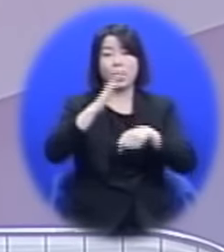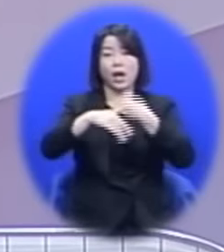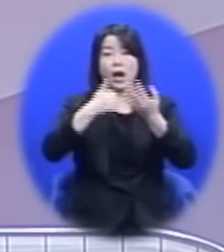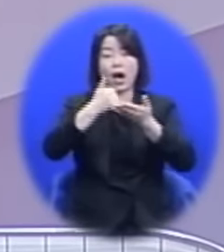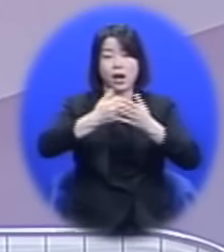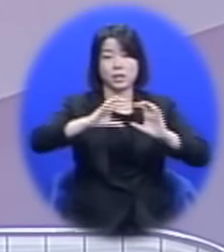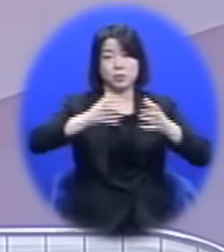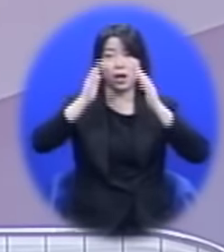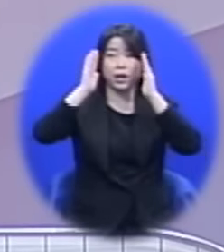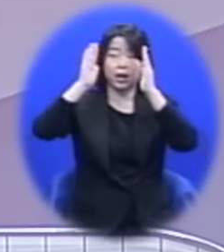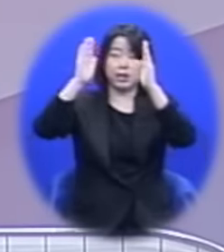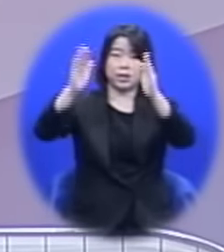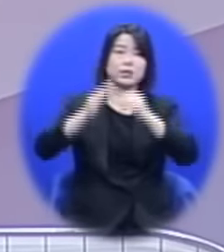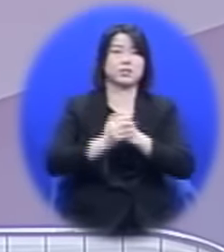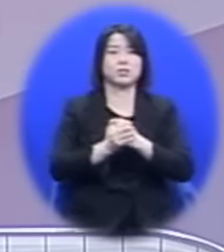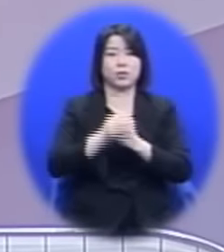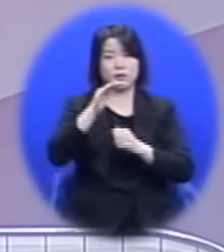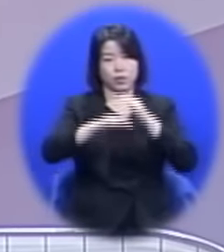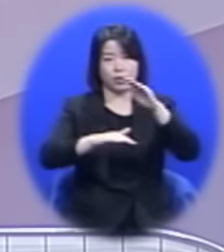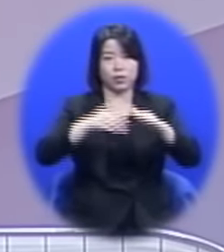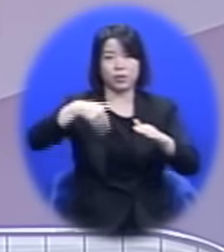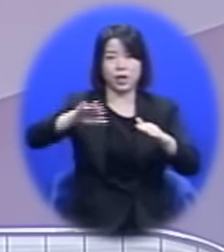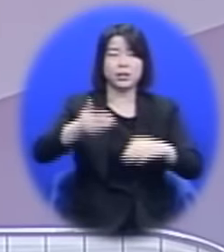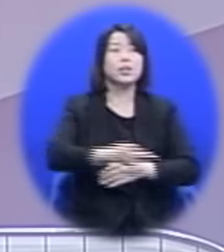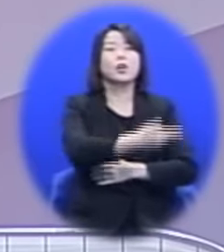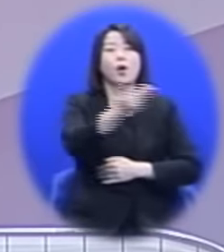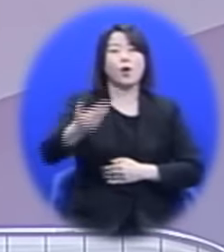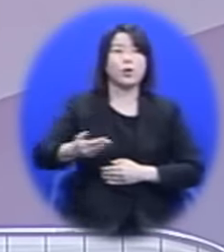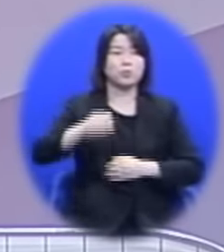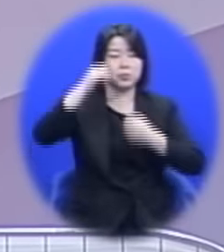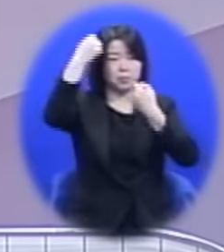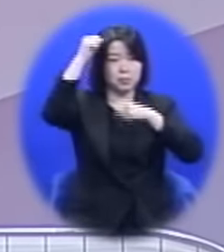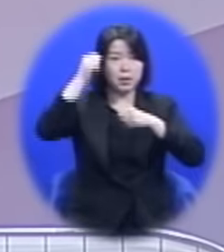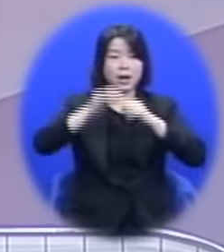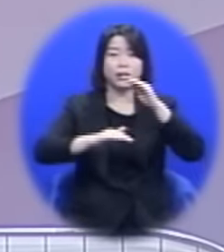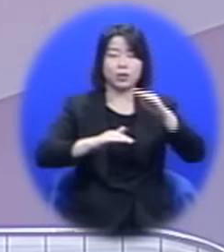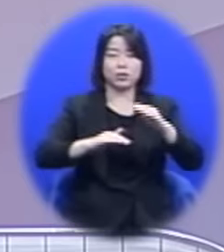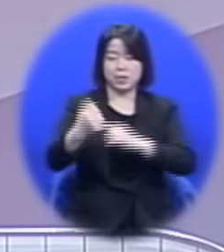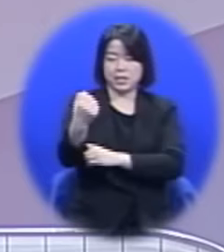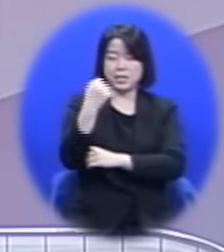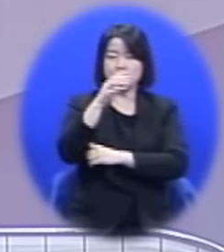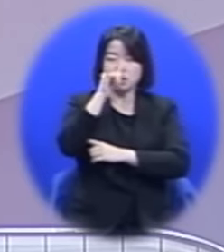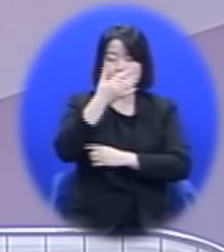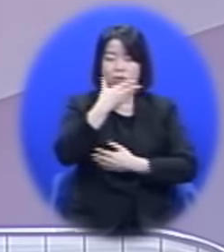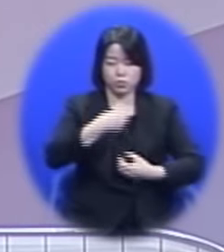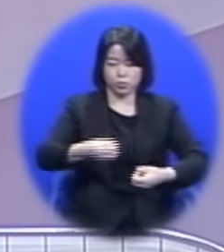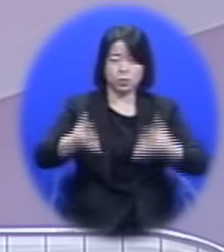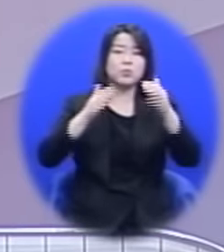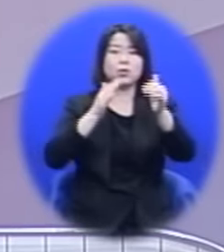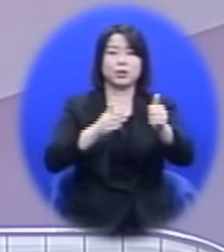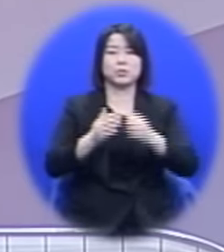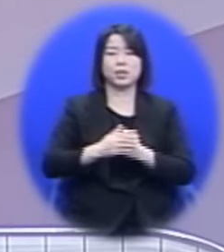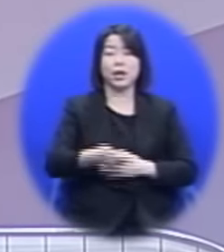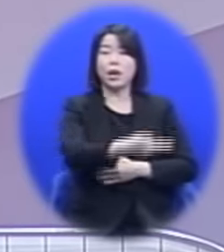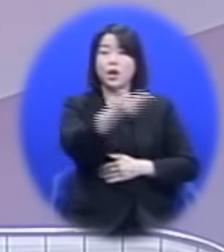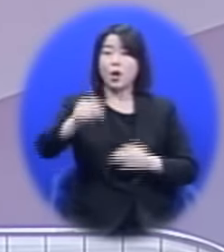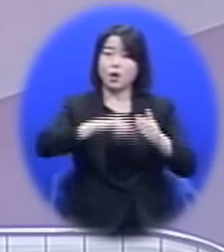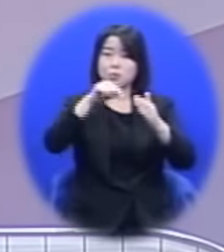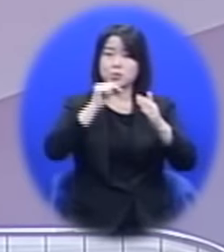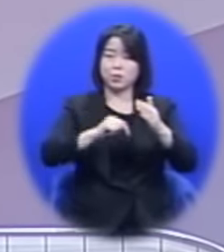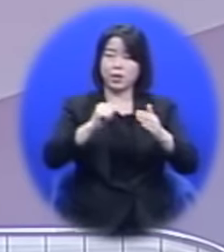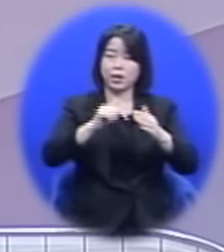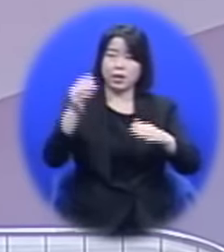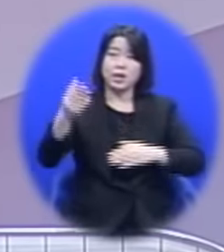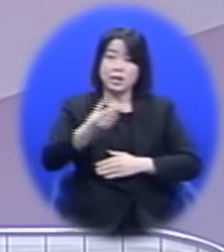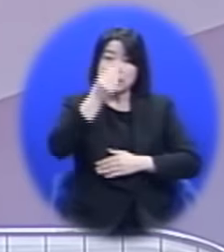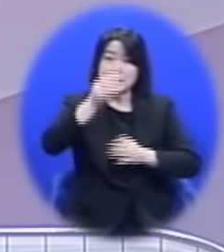하나님의 나라를 향하여 걸으시는 여러분의 발걸음에 힘이 있게 되기를 축복합니다. 여러분 속에 시온의 대로가